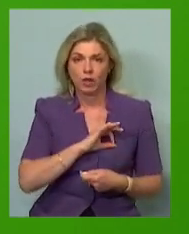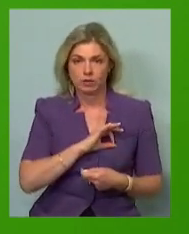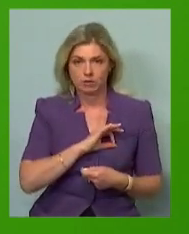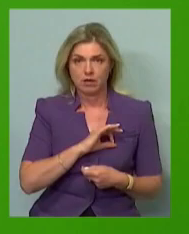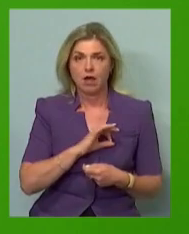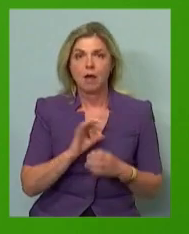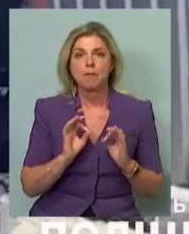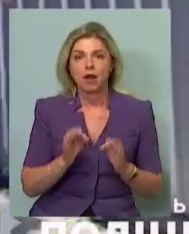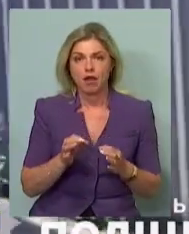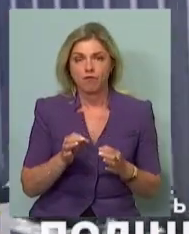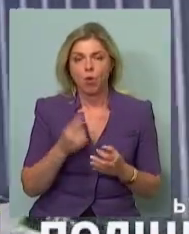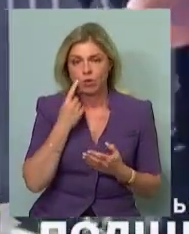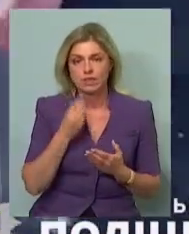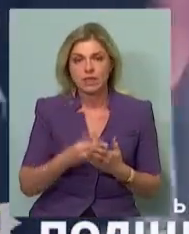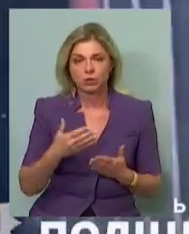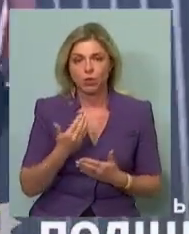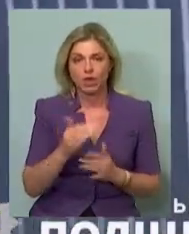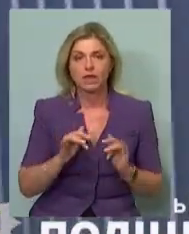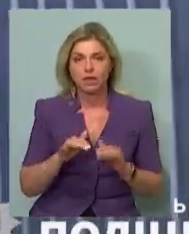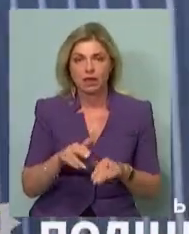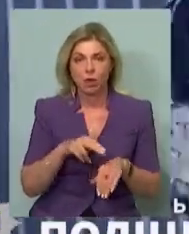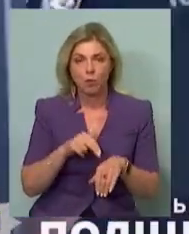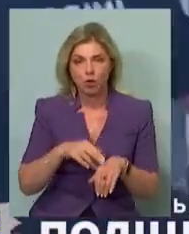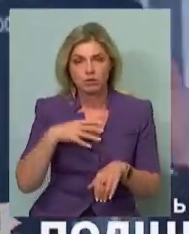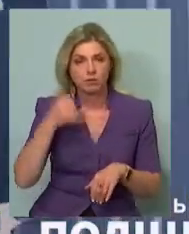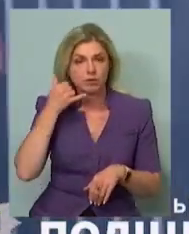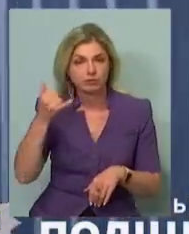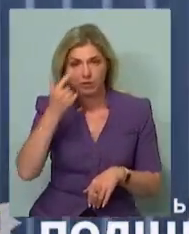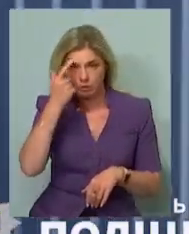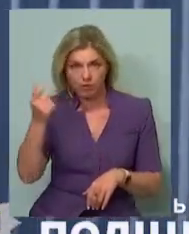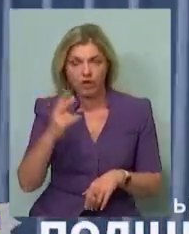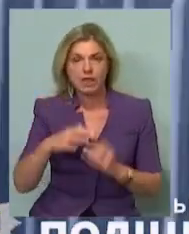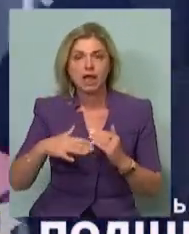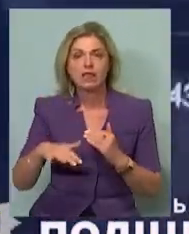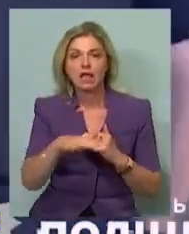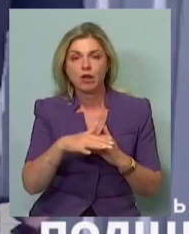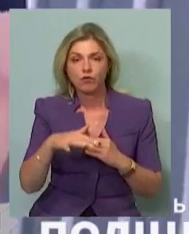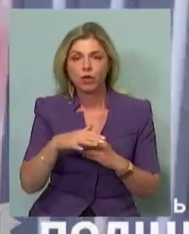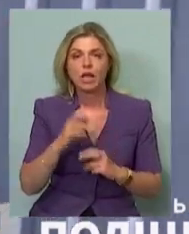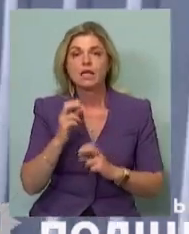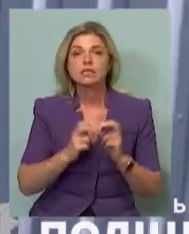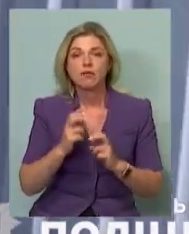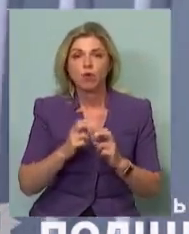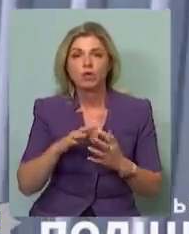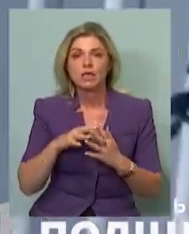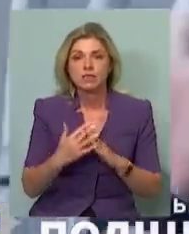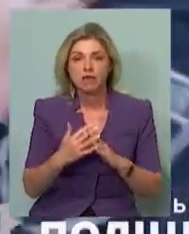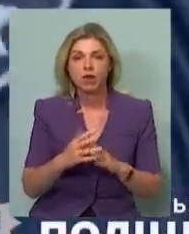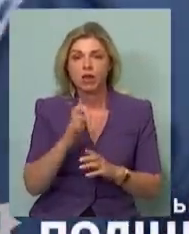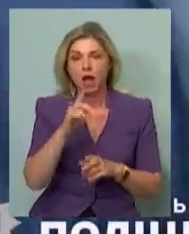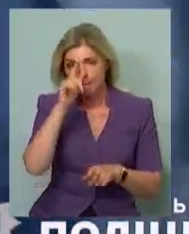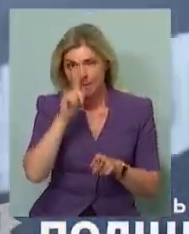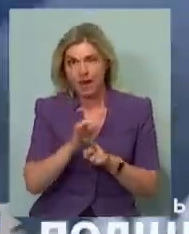діям. До поліції надійшло повідомлення про те, що на територію маслопресового заводу у селищі міського типу